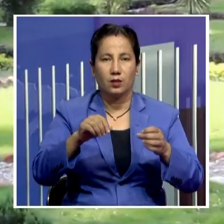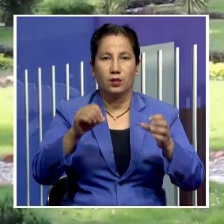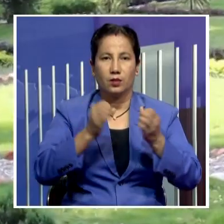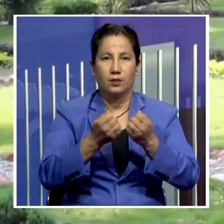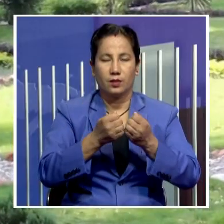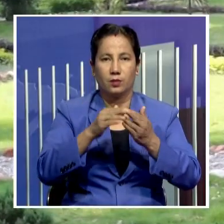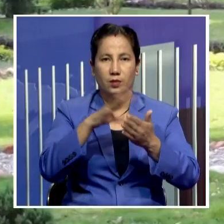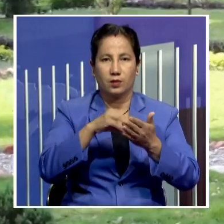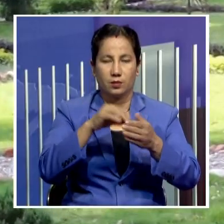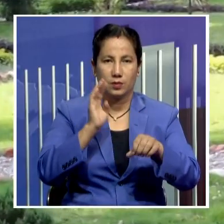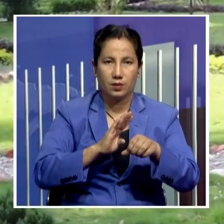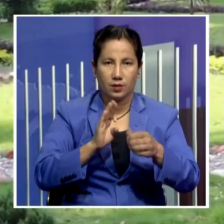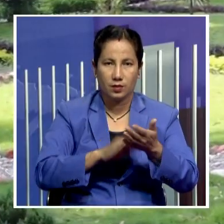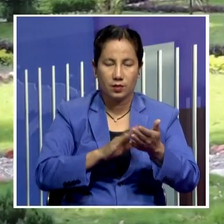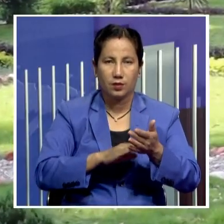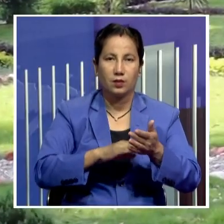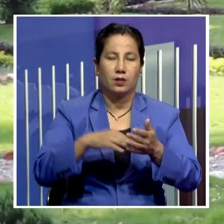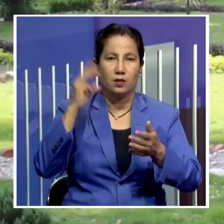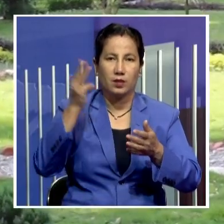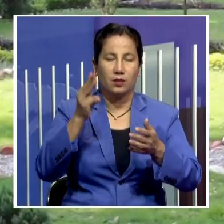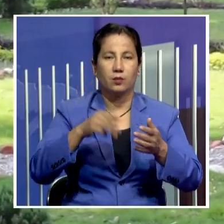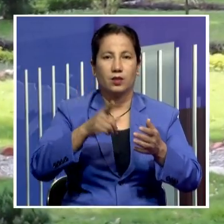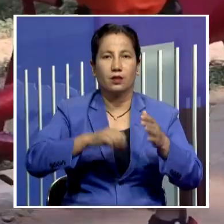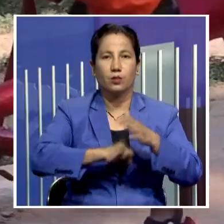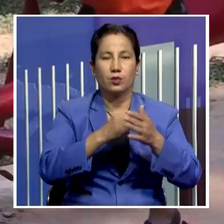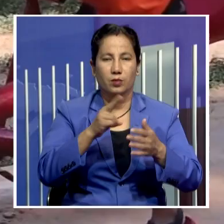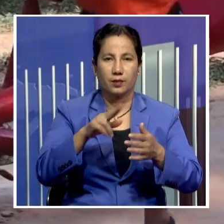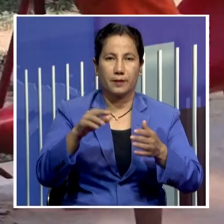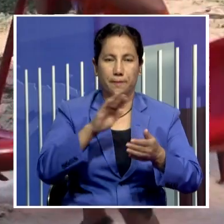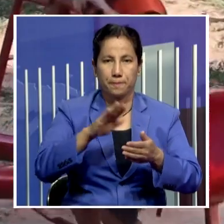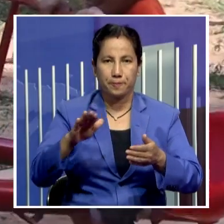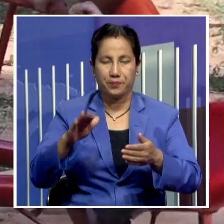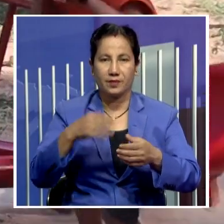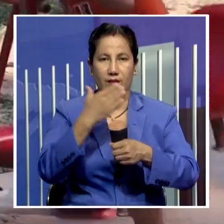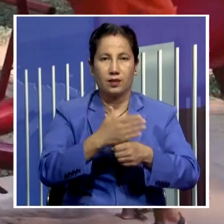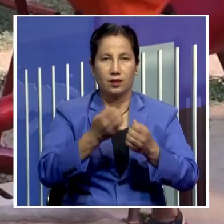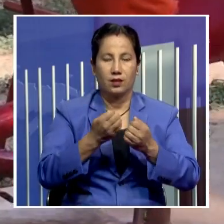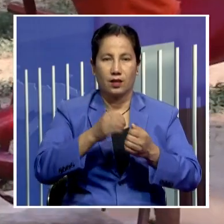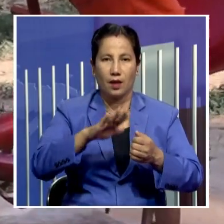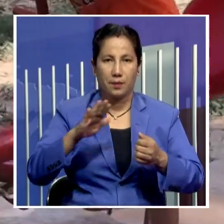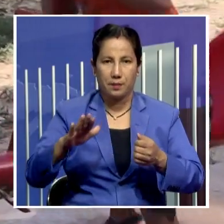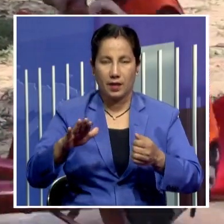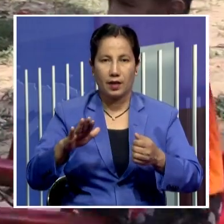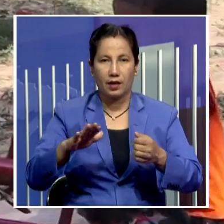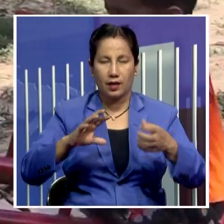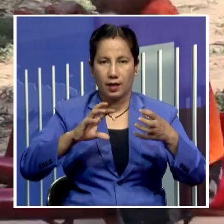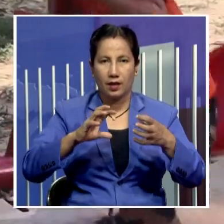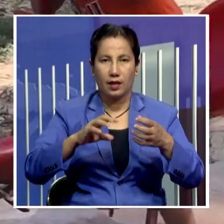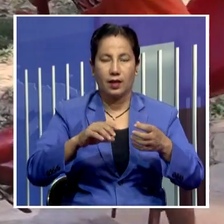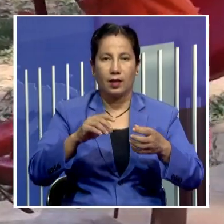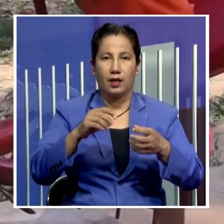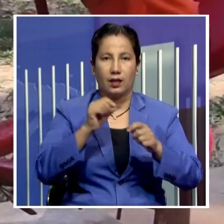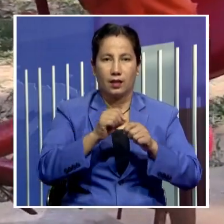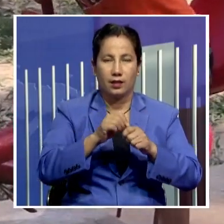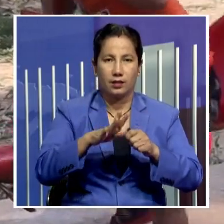परिवारका अन्य सदस्य रमणीय वातावरणमा रमाउन त्यहाँ पुग्नुभएको हो। बालबालिकालाई लक्षित गरेर बाल उद्यान समेत तयार पारिएको छ,